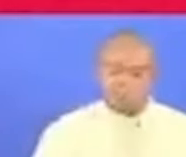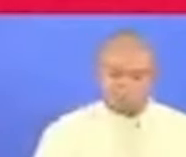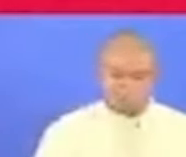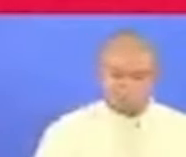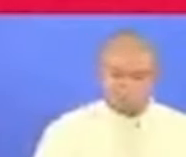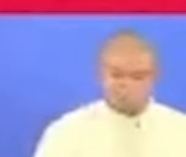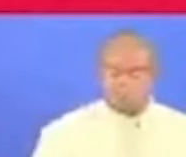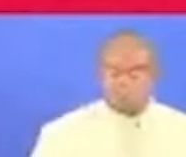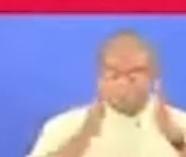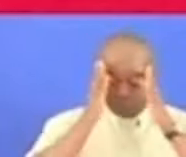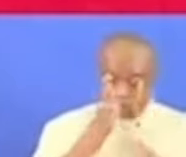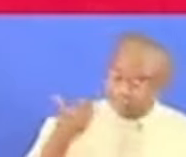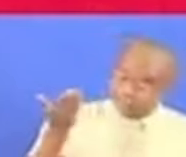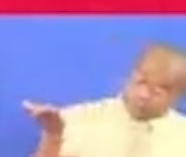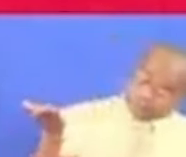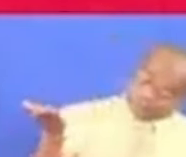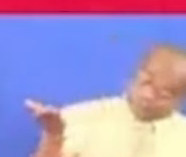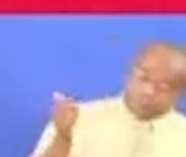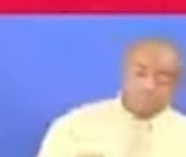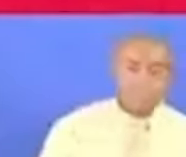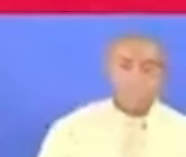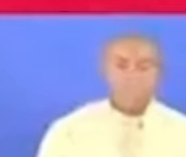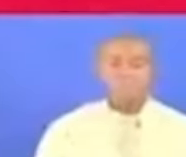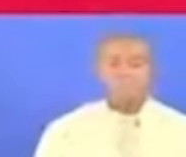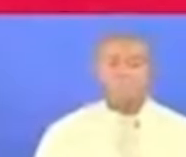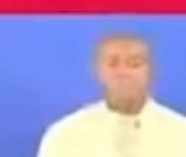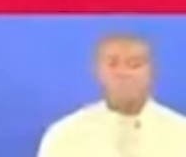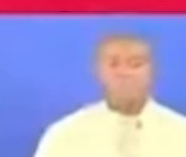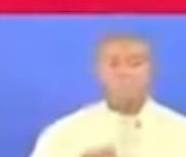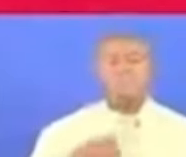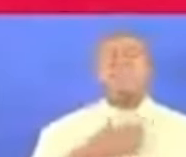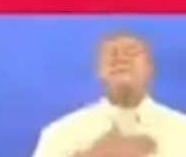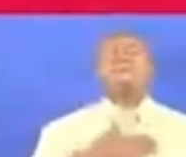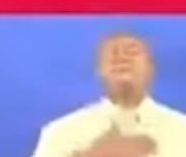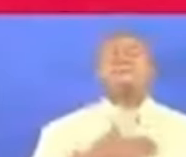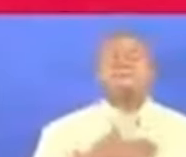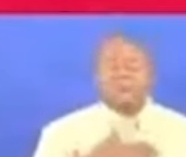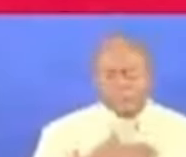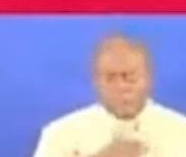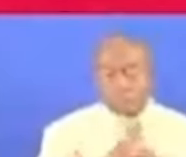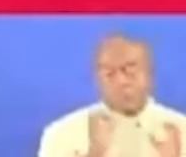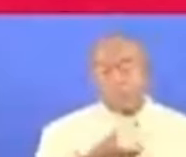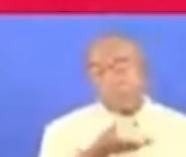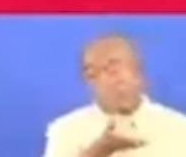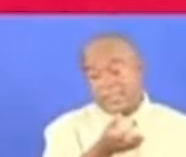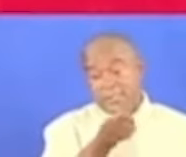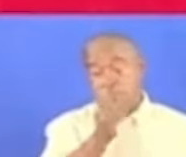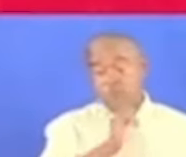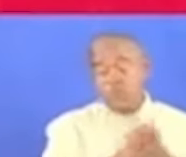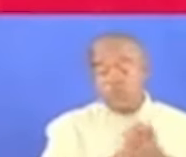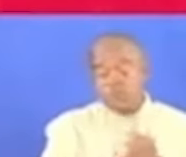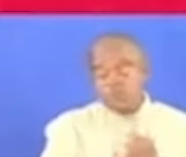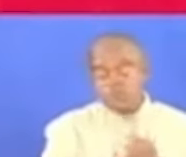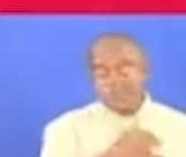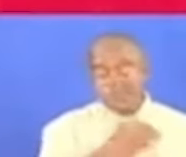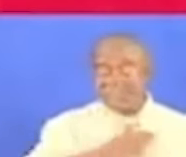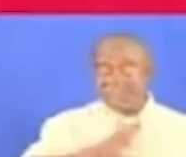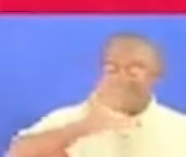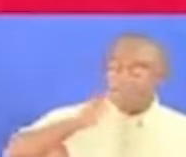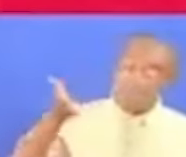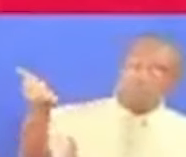mhh spik napa kucha furs hii kuto shukran zangu za dhati kwanza kwak wewe MH eshima